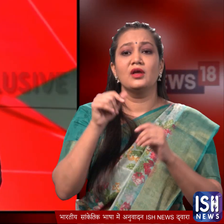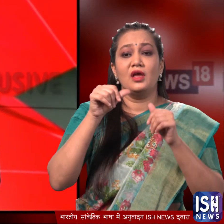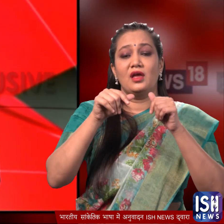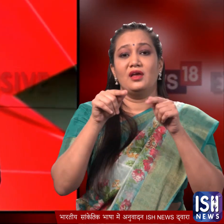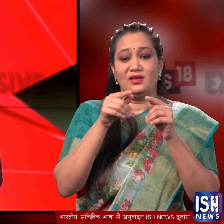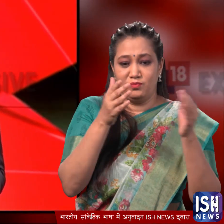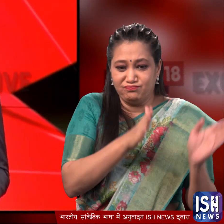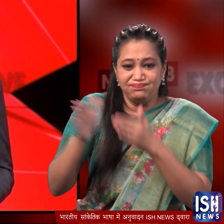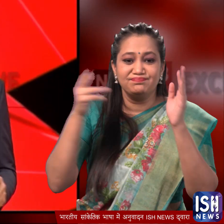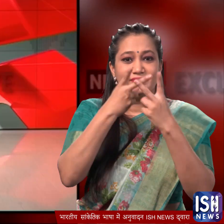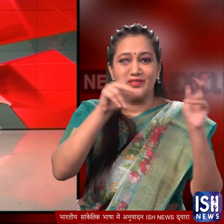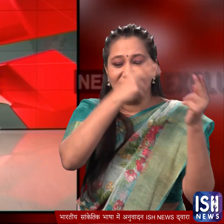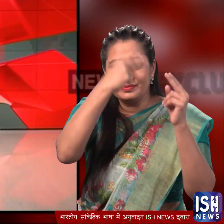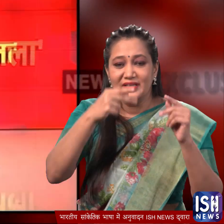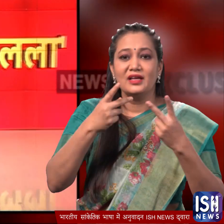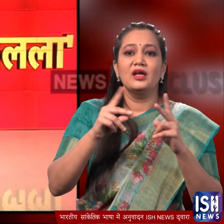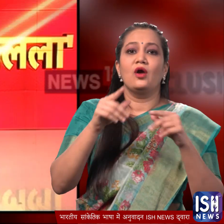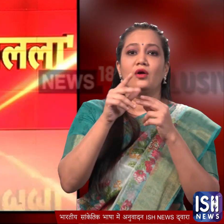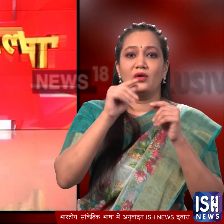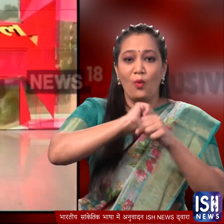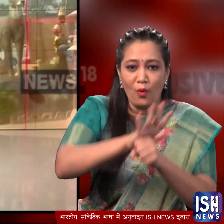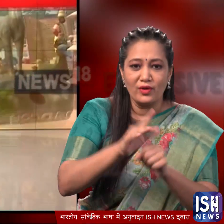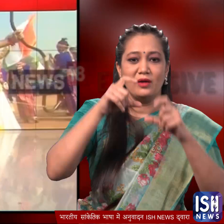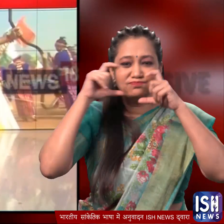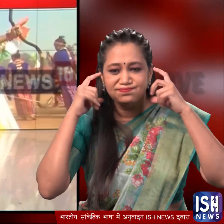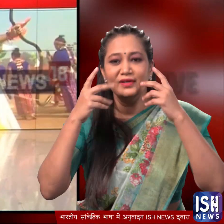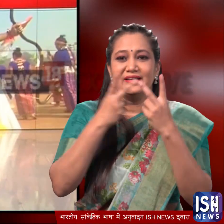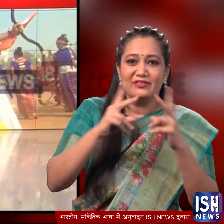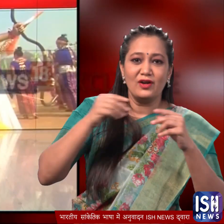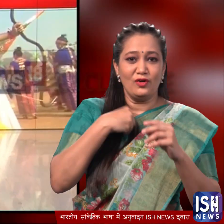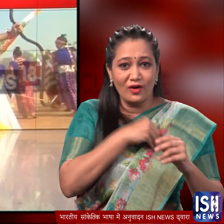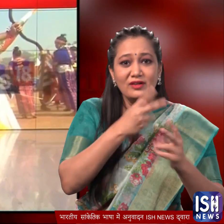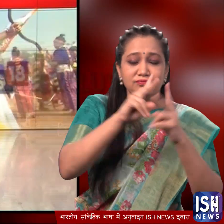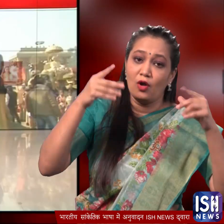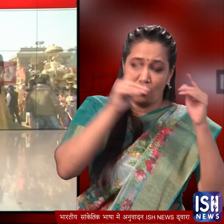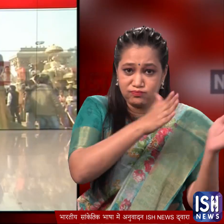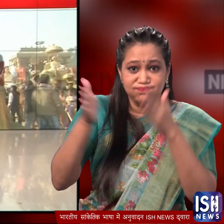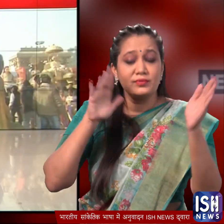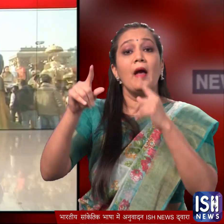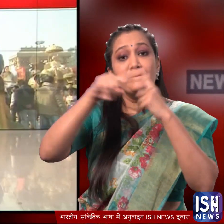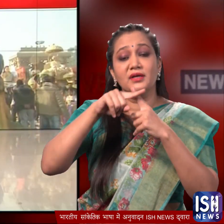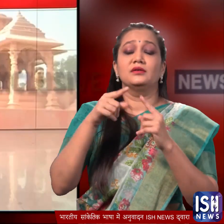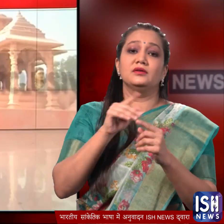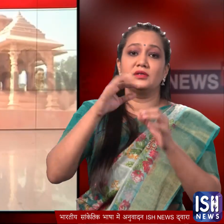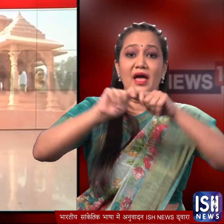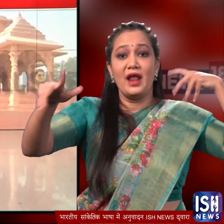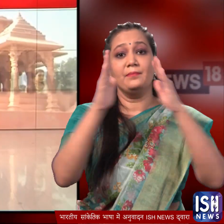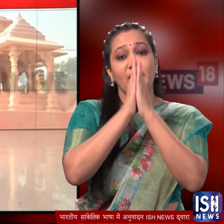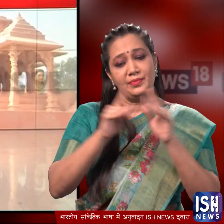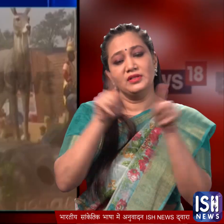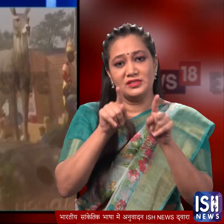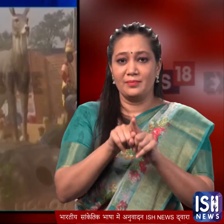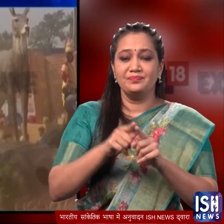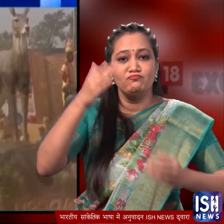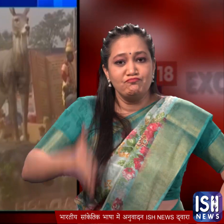बार अयोध्या के राम मंदिर और कोरोना योद्धाओं की झांकियां भी शामिल होंगी। गणतंत्र दिवस की परेड के लिए सभी राज्यों की झांकियां तैयार हो चुकी हैं